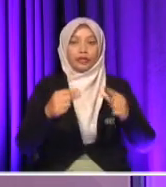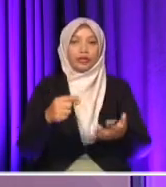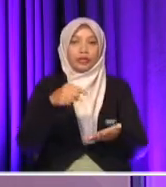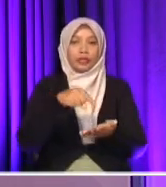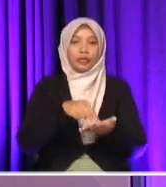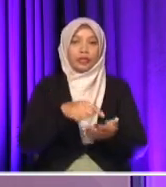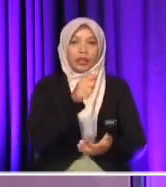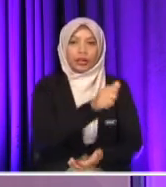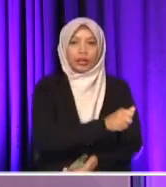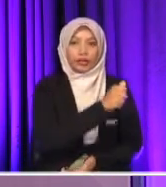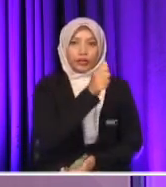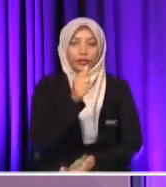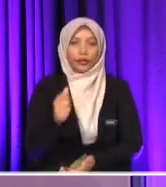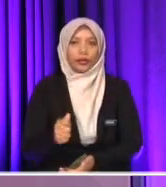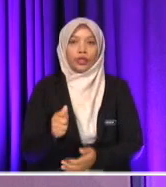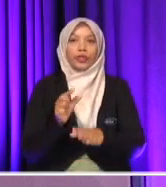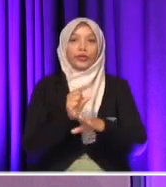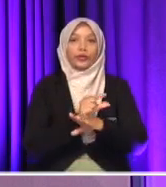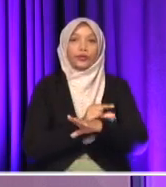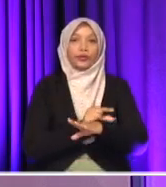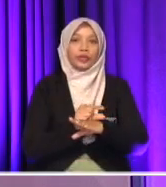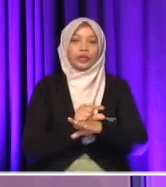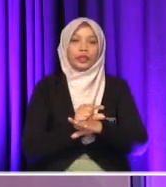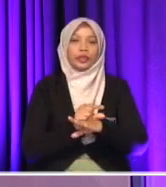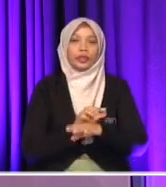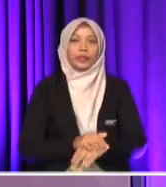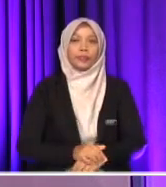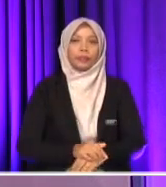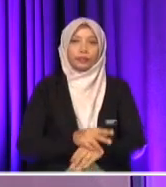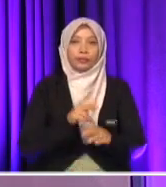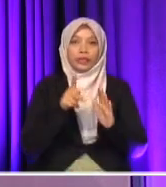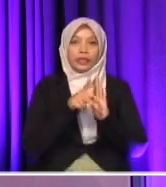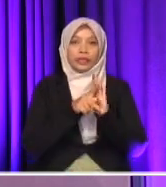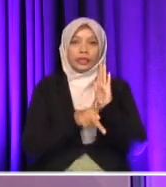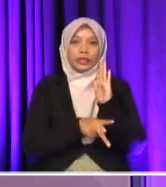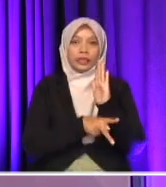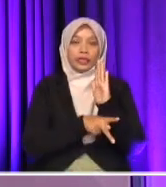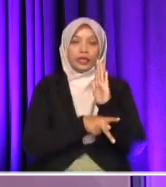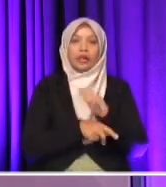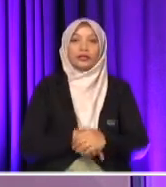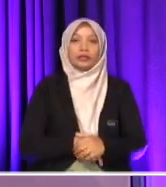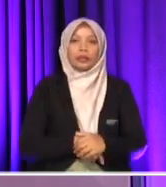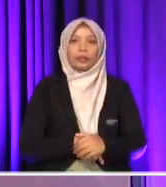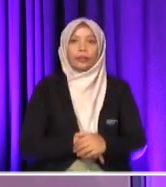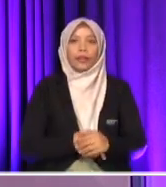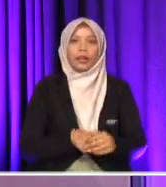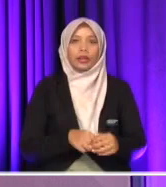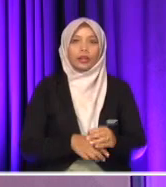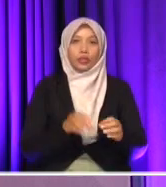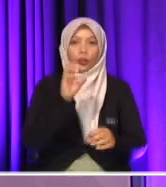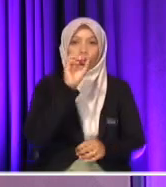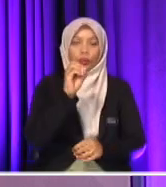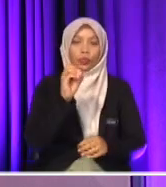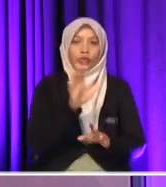ni sebenarnya untuk yang penjana dia menggunakan prinsip aruhan. Sekarang ni bila penjana ni berdiri dalam keadaan menegak begini, maksudnya ni sudut kosong,